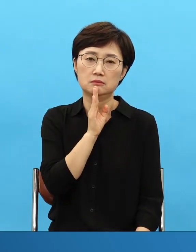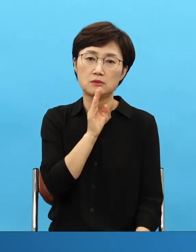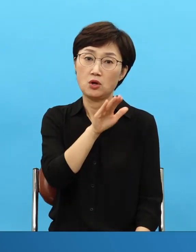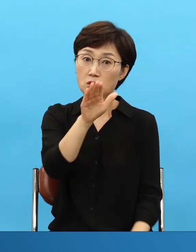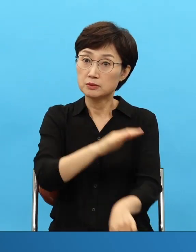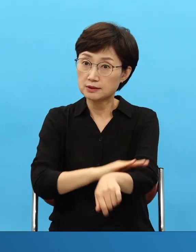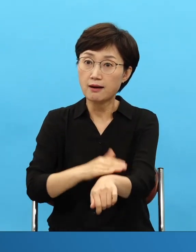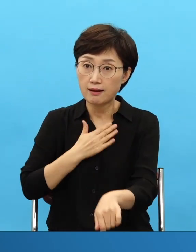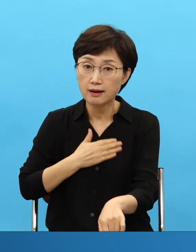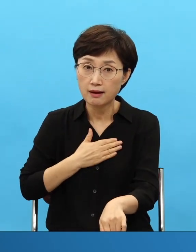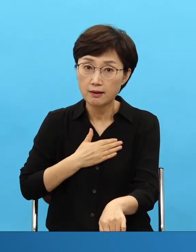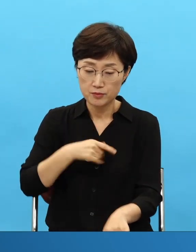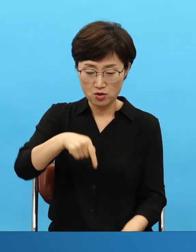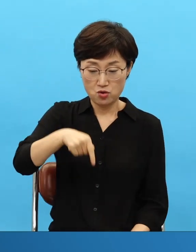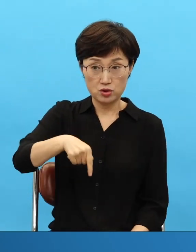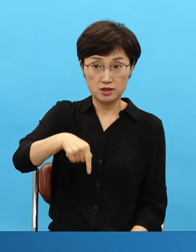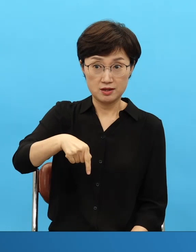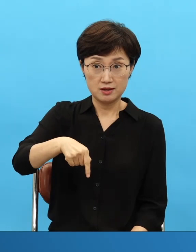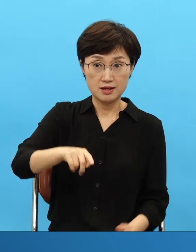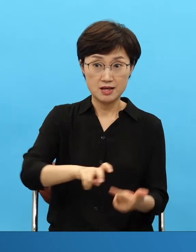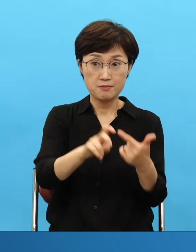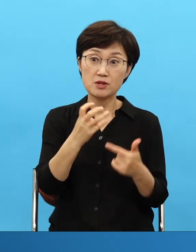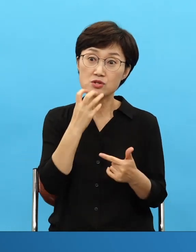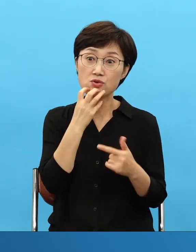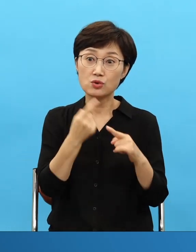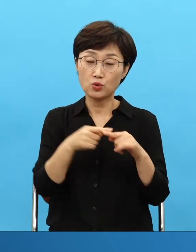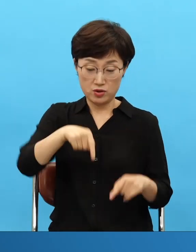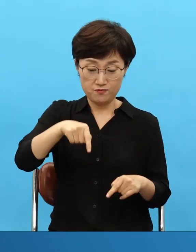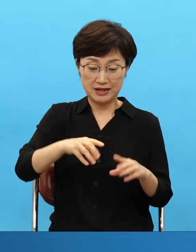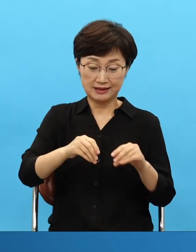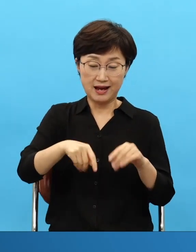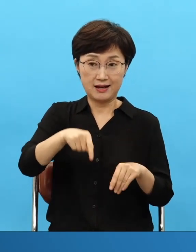아시지만 여기가 원래 임마누엘